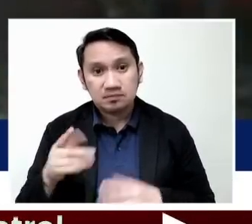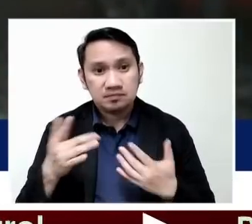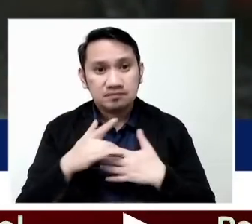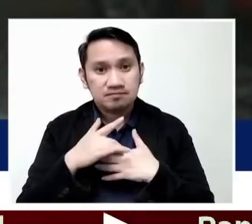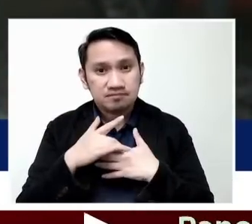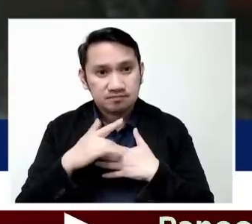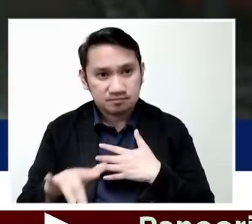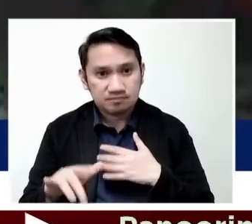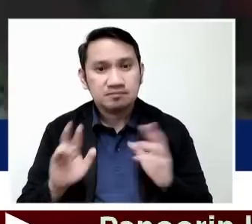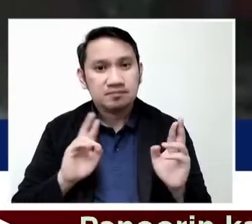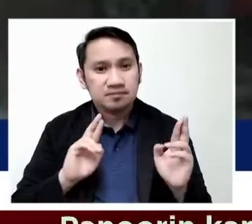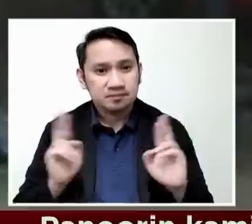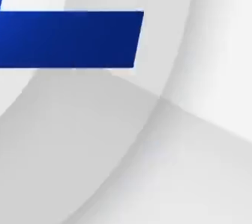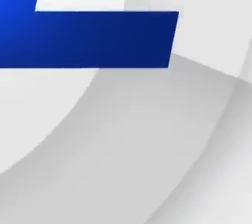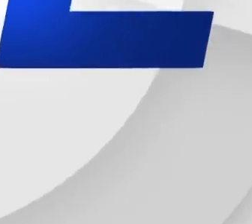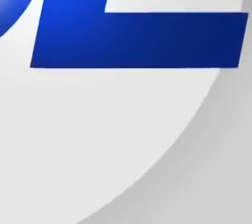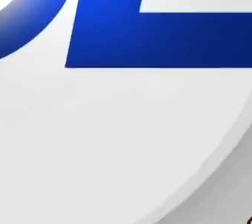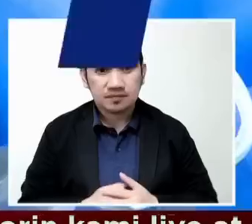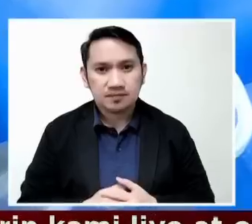naghanda.